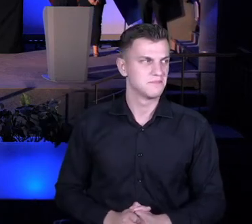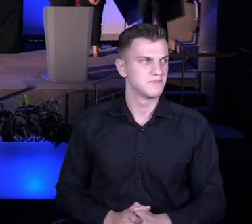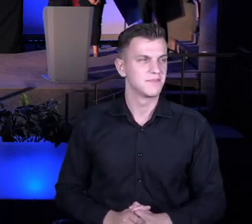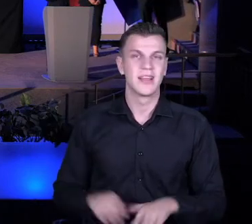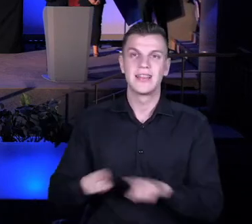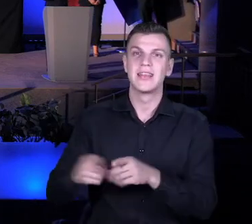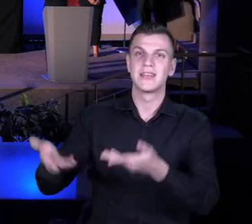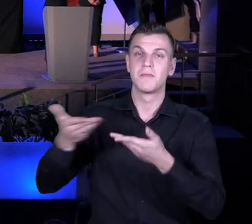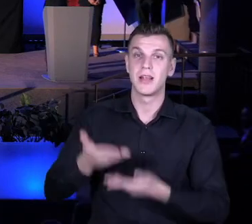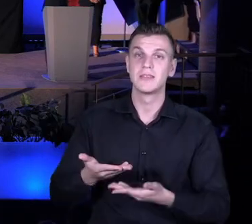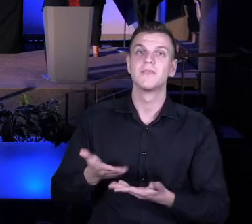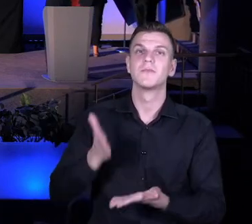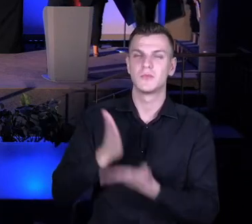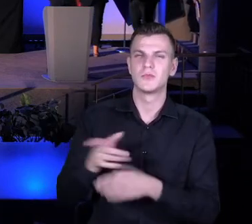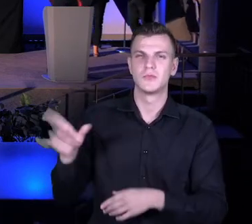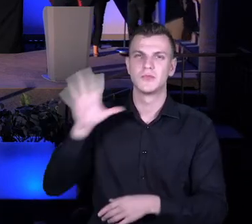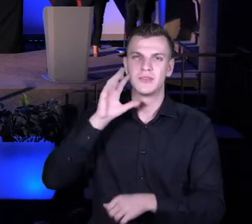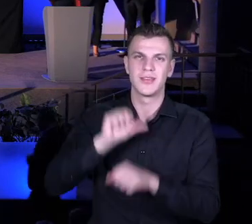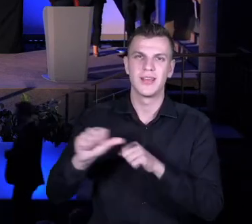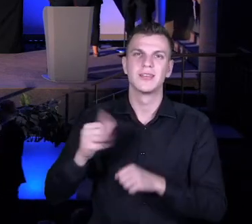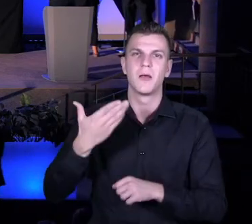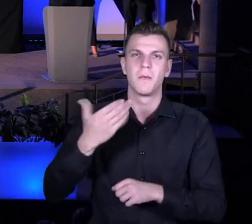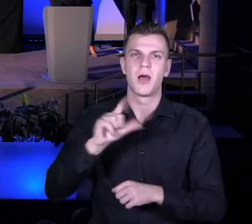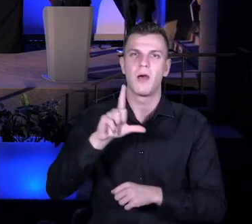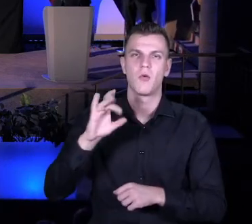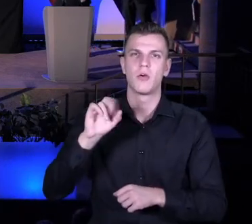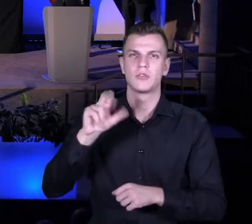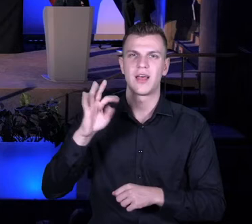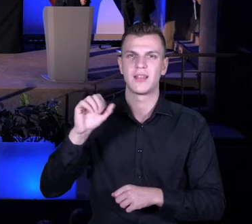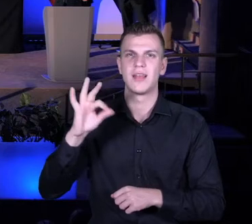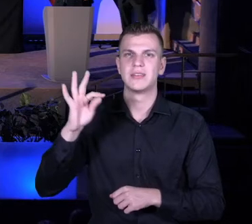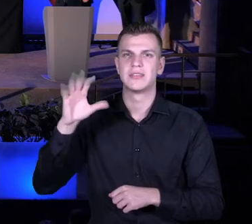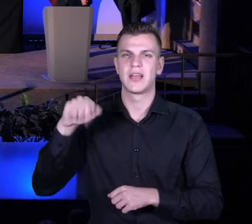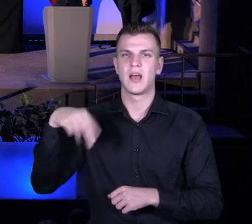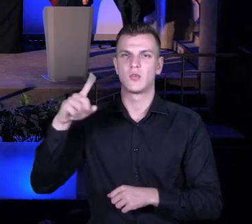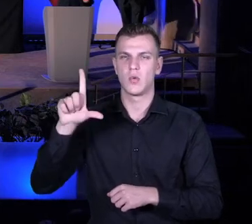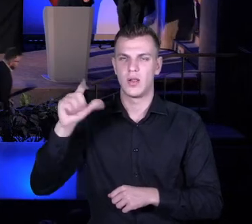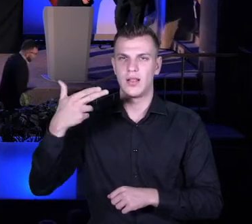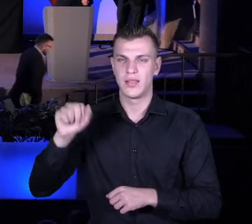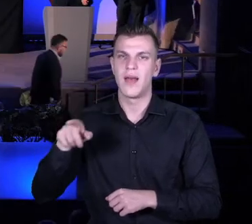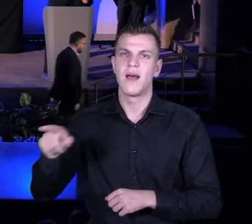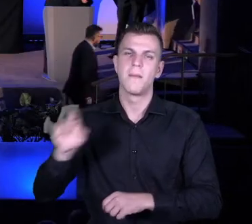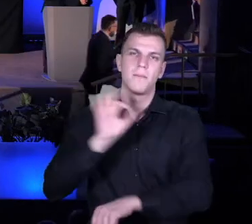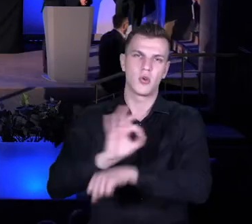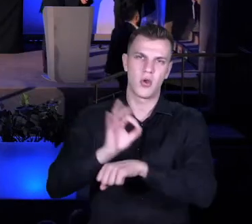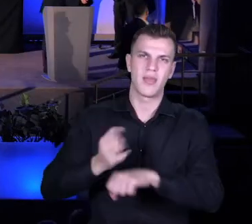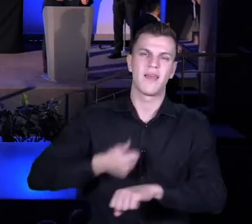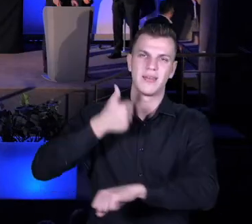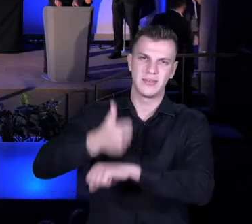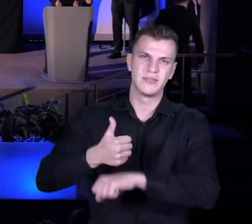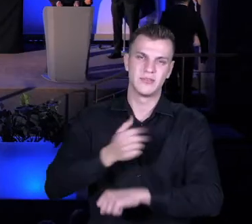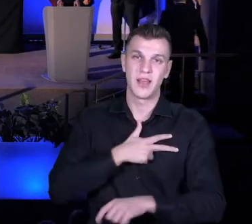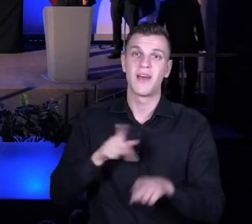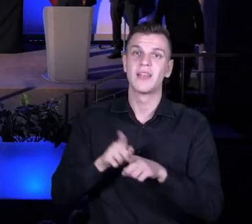I zapraszam obecną już de facto na scenie panią Małgorzatę Stadulną, szefową programu Szkoła dla Innowatora, członkinię zarządu CEO. Bardzo